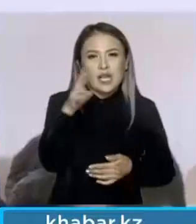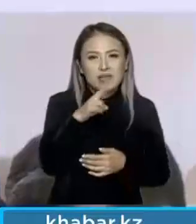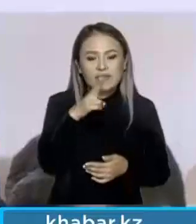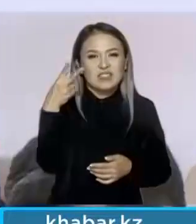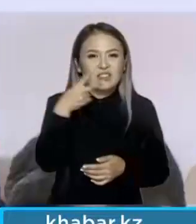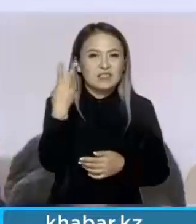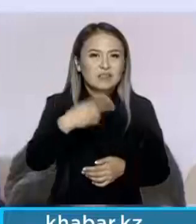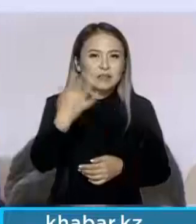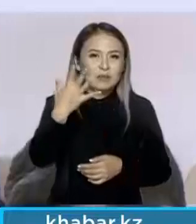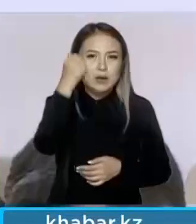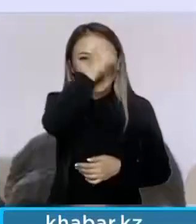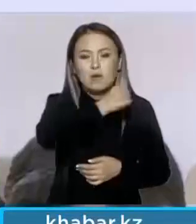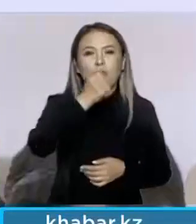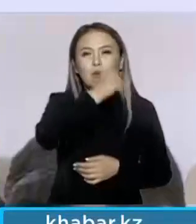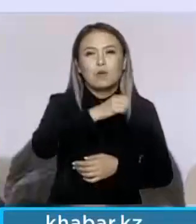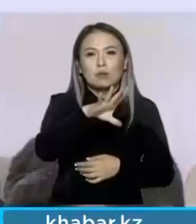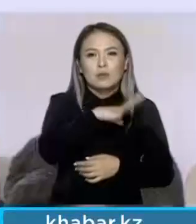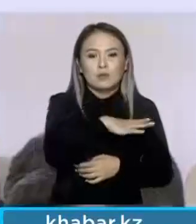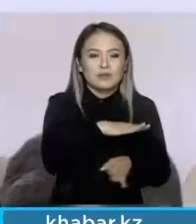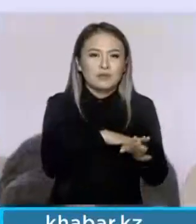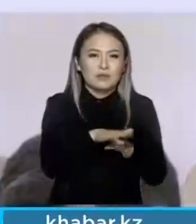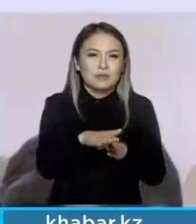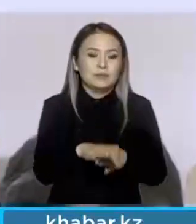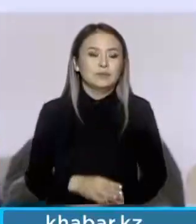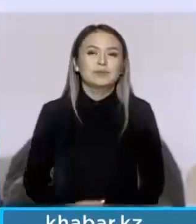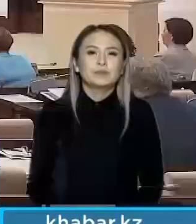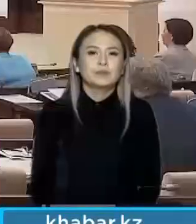25 жылы осы заңнама уже іске асырылады.